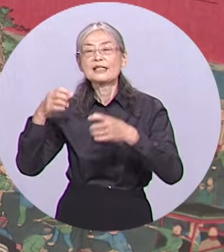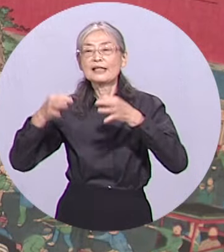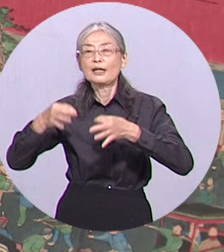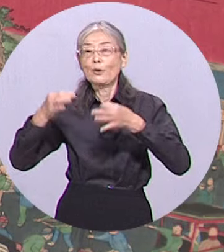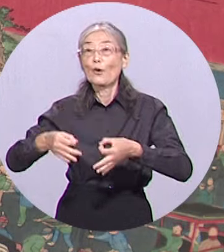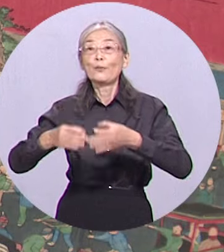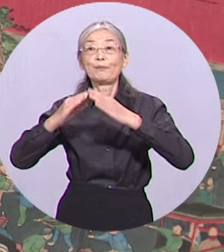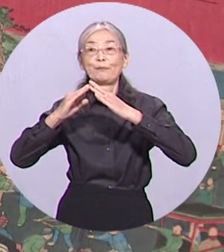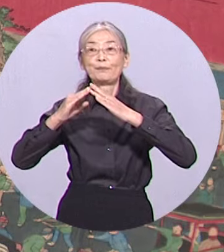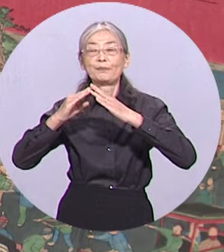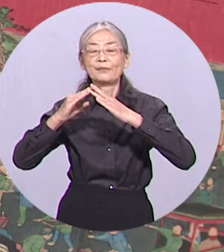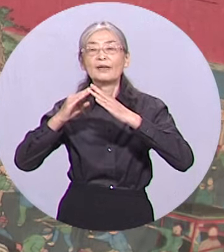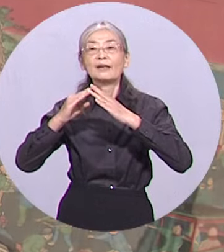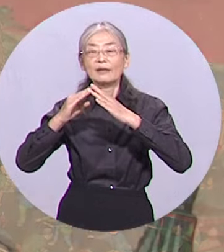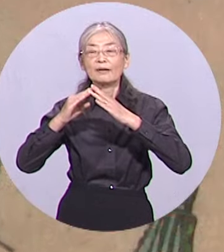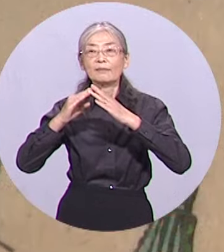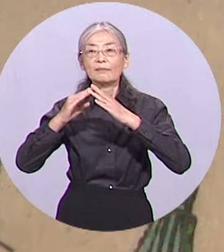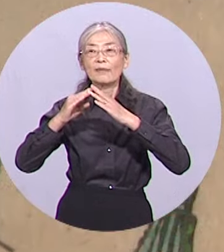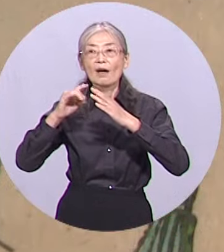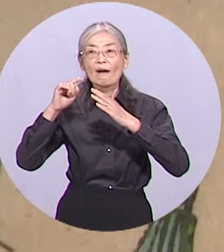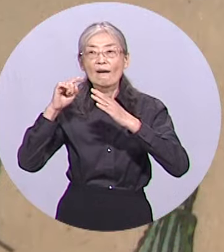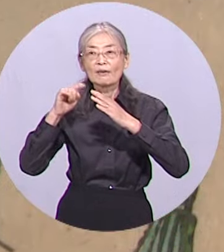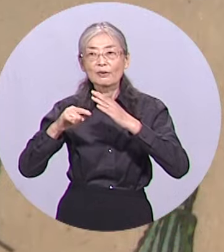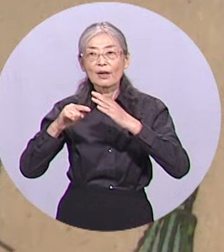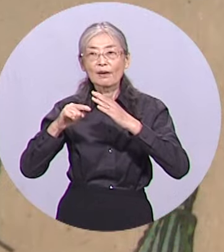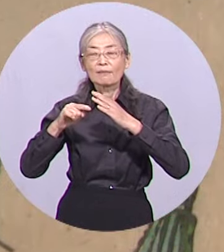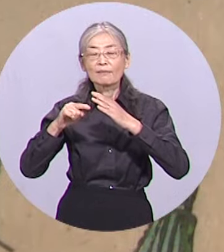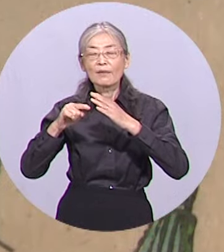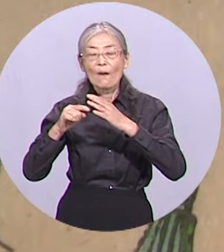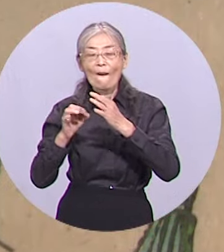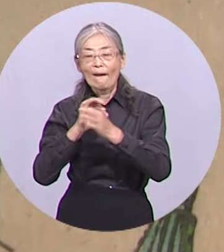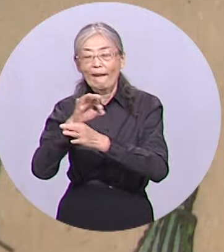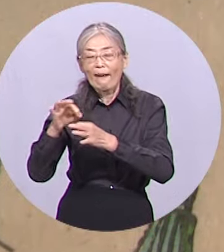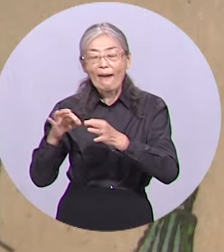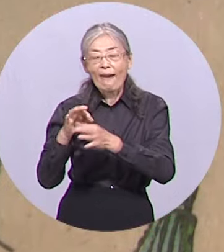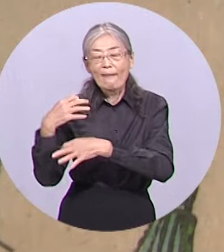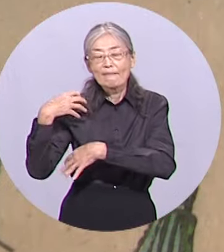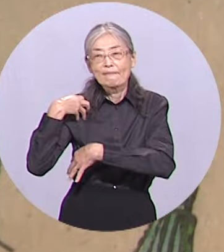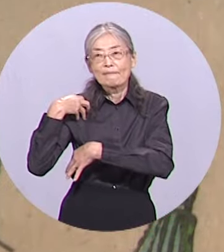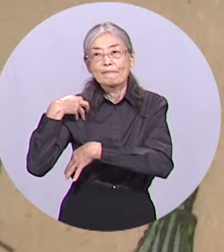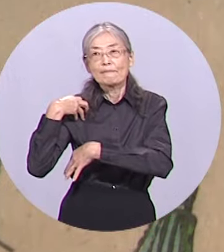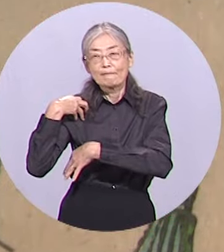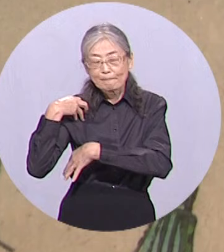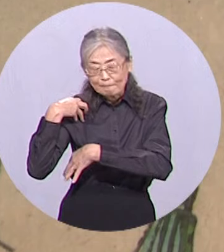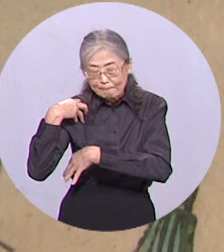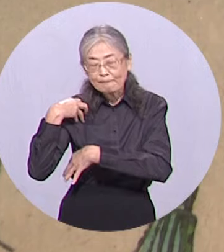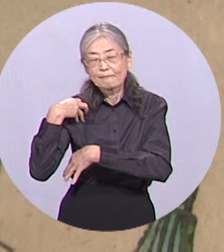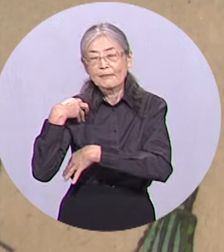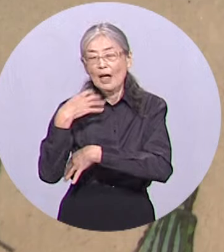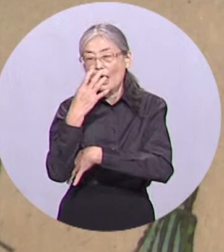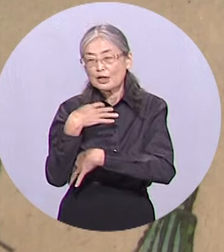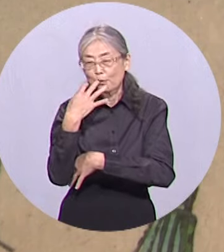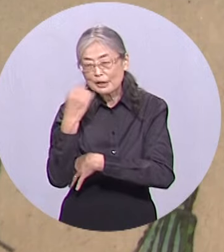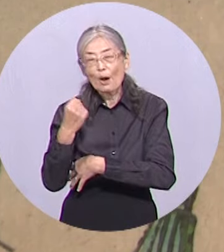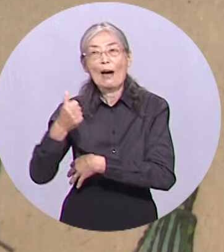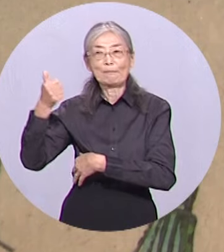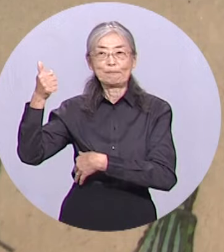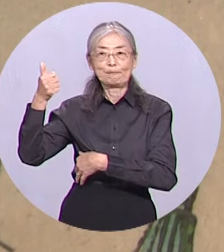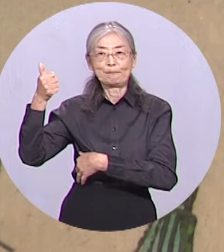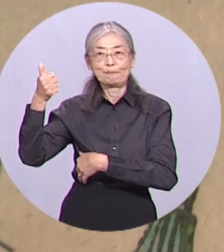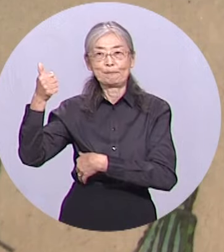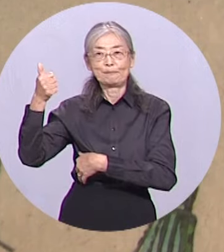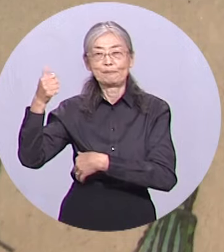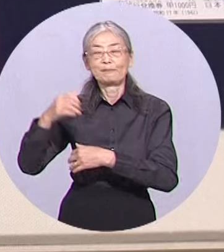るんですけれども、その構想をし経営を担った人物というのがまさに渋沢栄一で